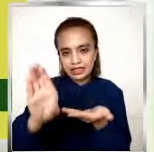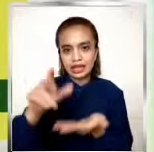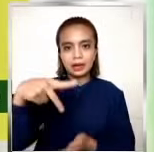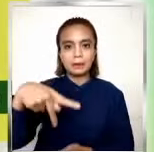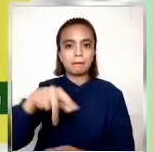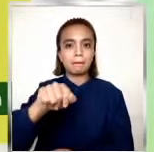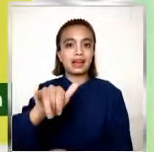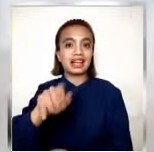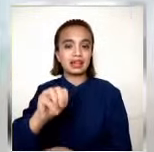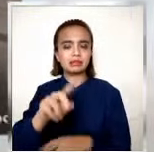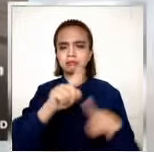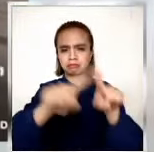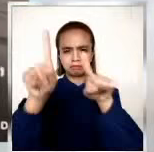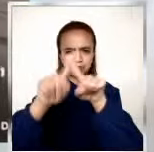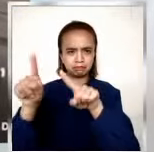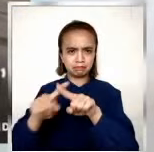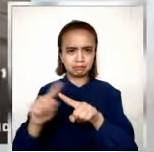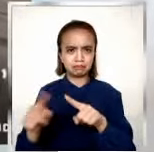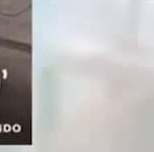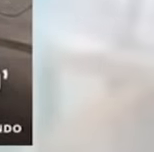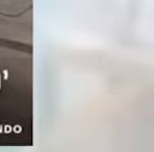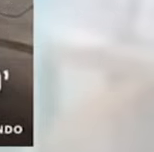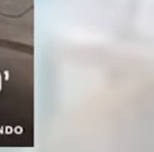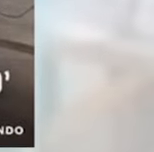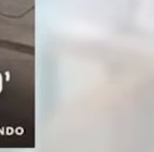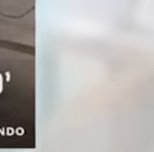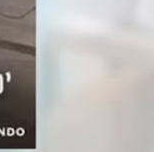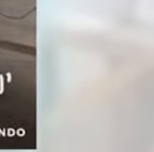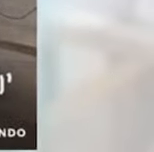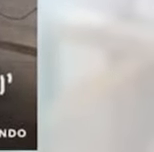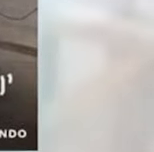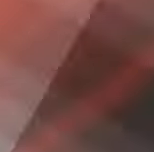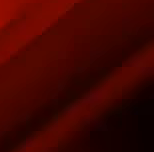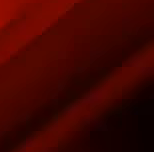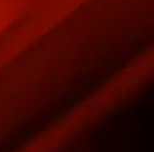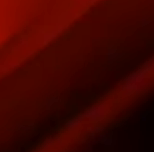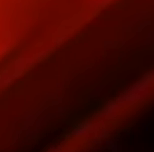Zalora, Megamart at Globe Rewards.